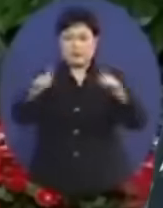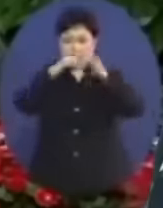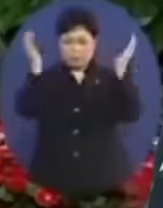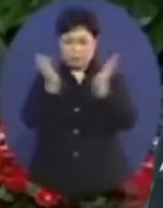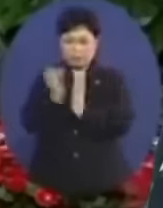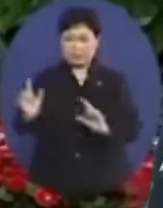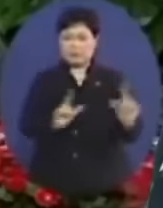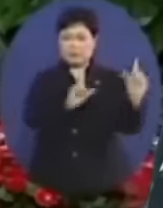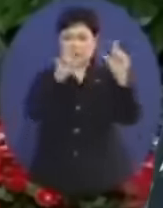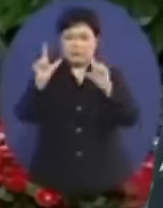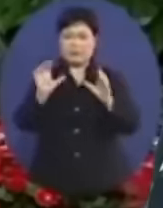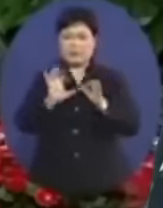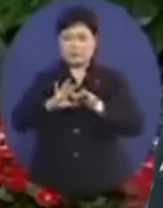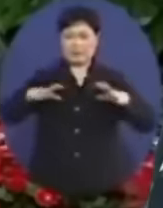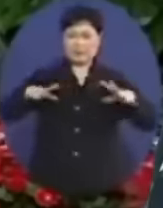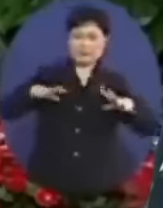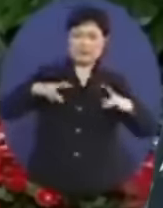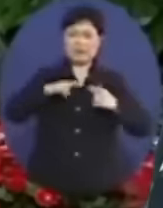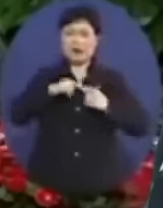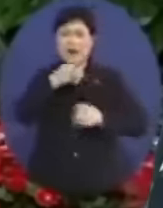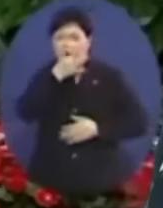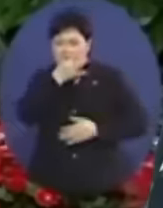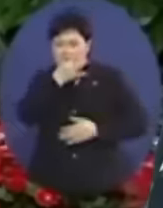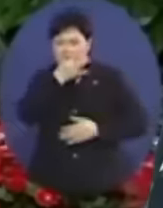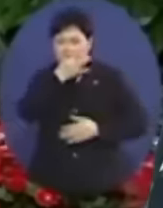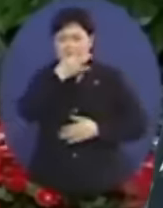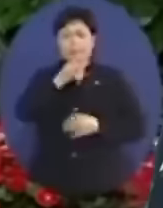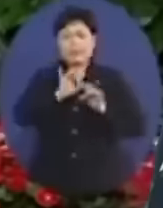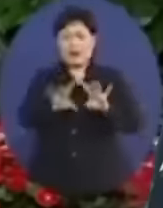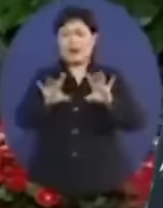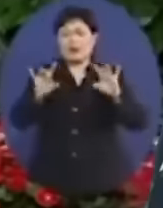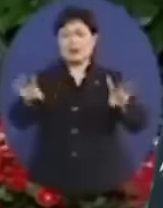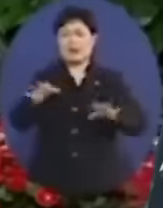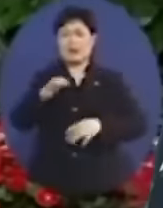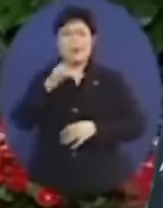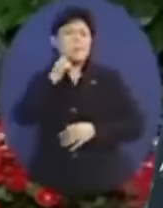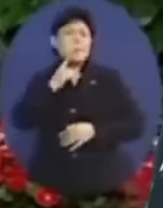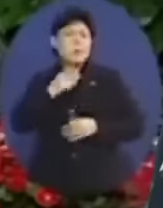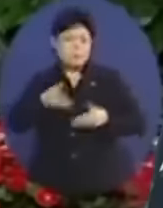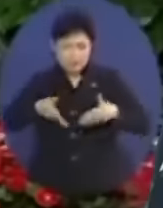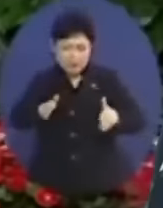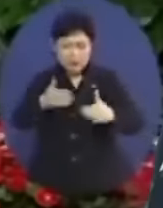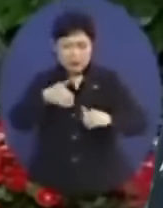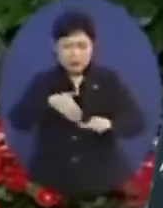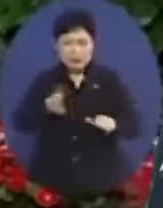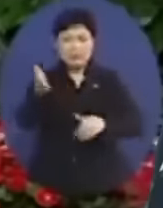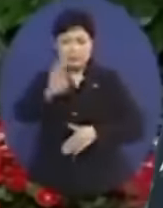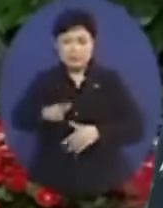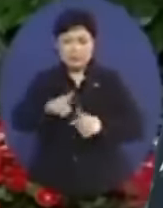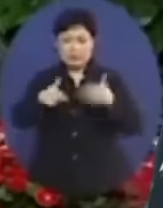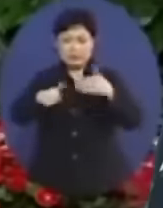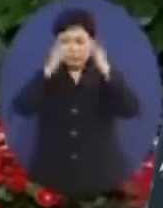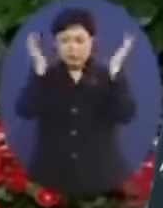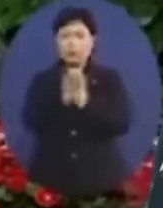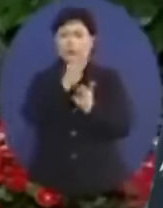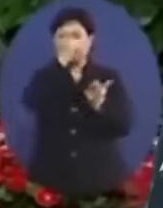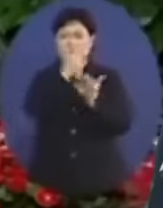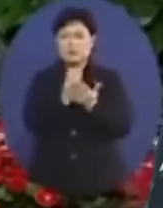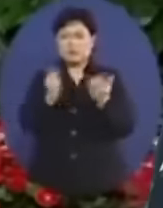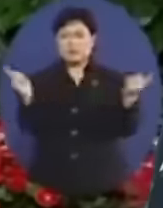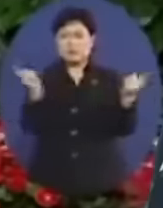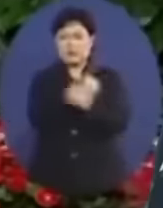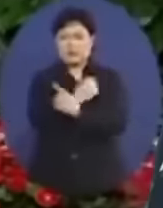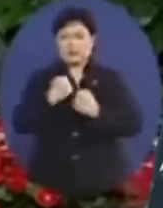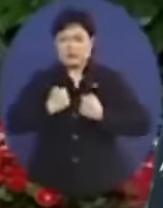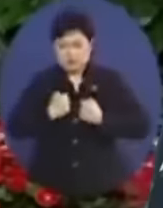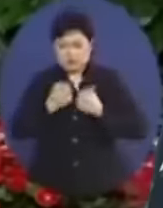인생의 자랑과 욕심에 따라 제가 각 탐욕의 길로 가고 예수님은이 모든 우리의 죄를 대신 지시고